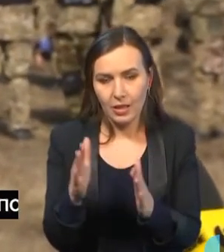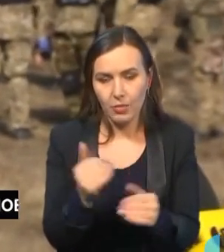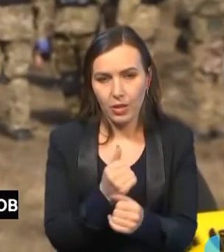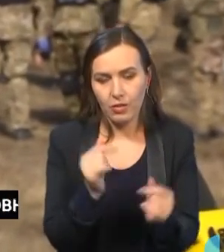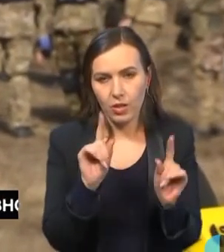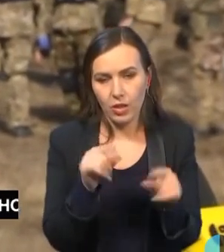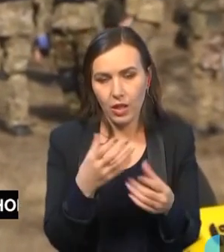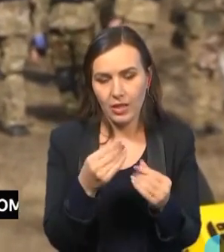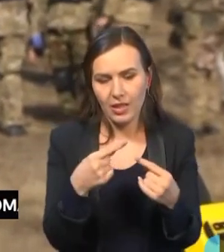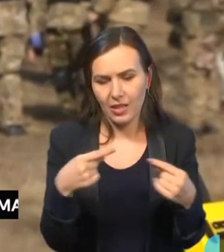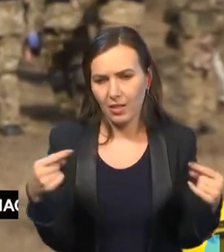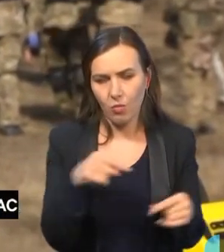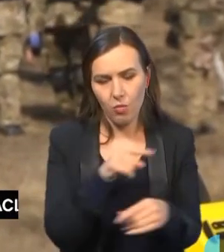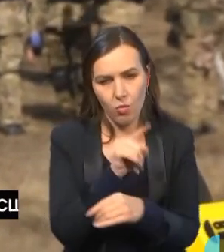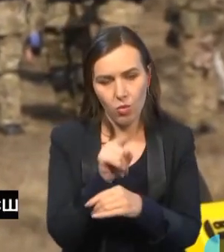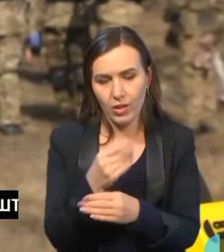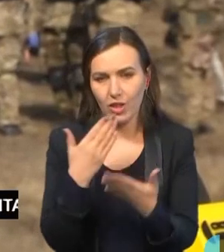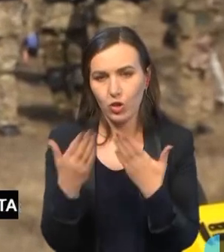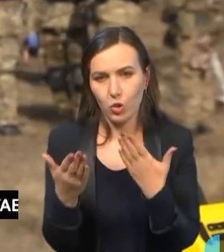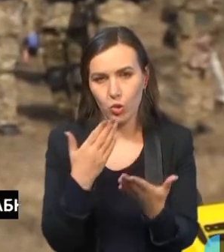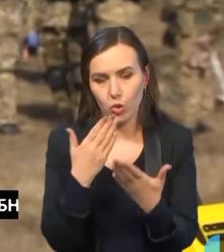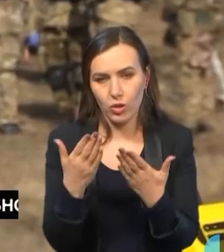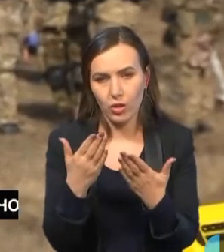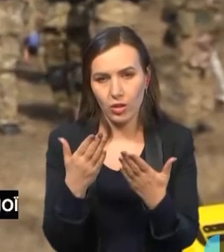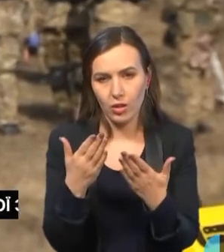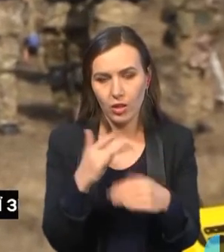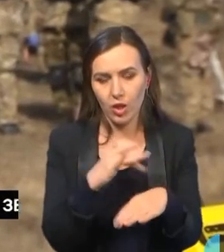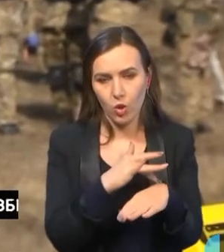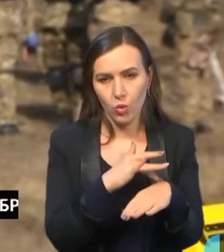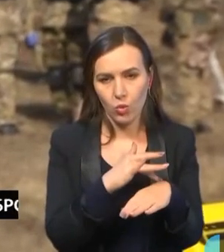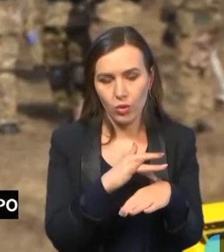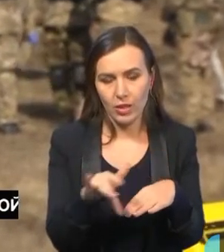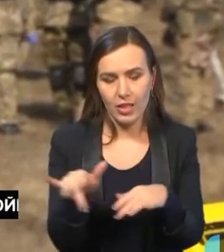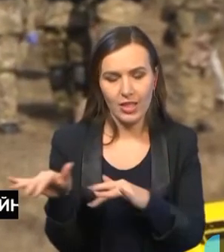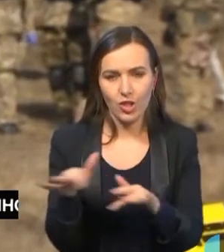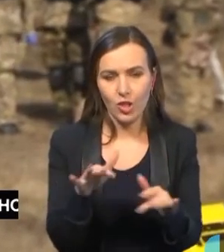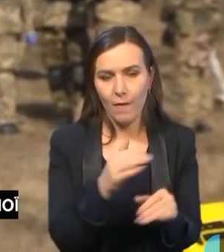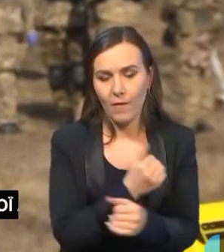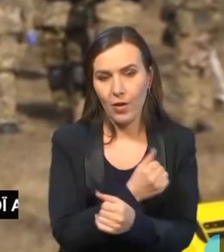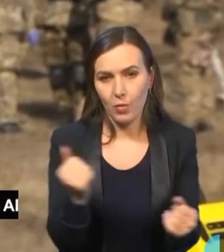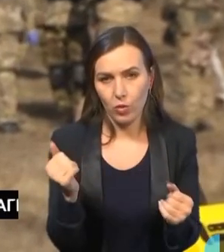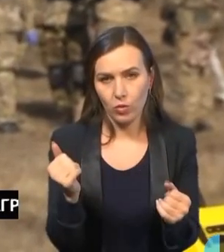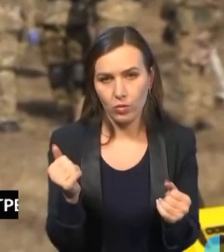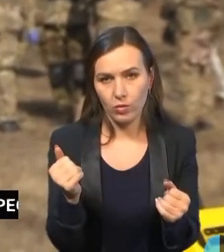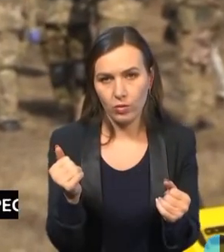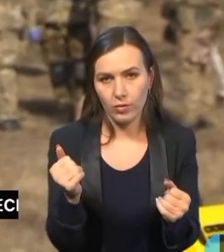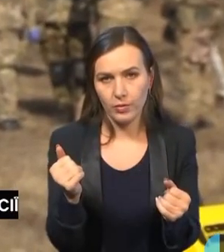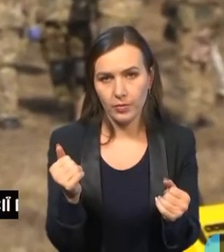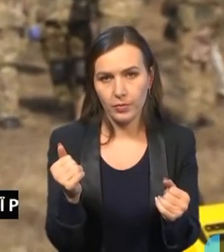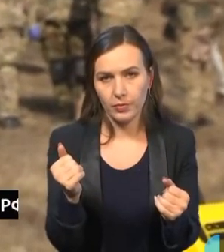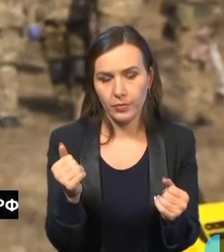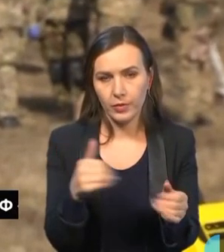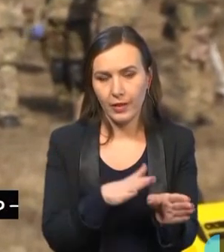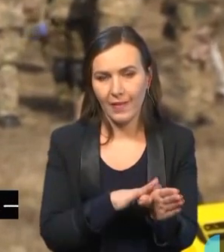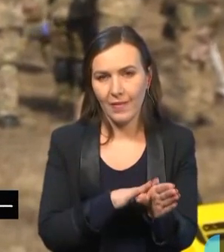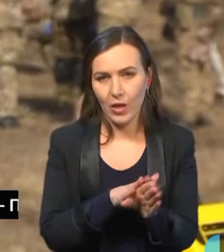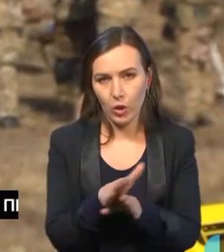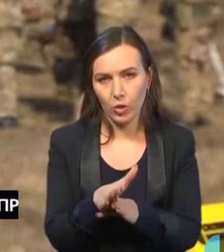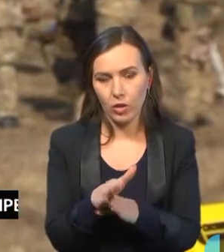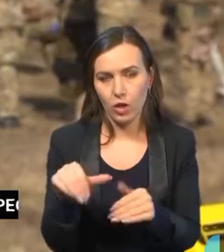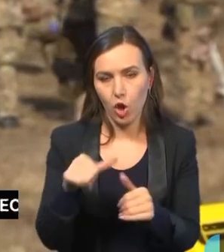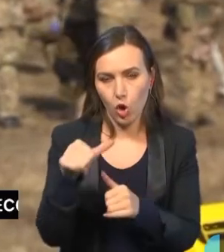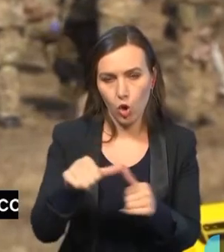ще ряд питань, які стосуються уражаючих дій вибуху при виконанні